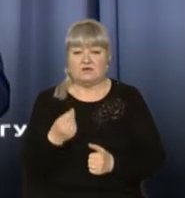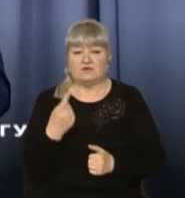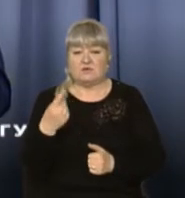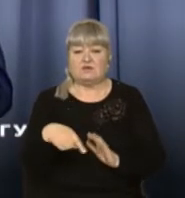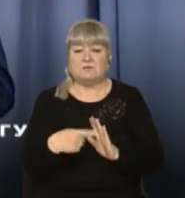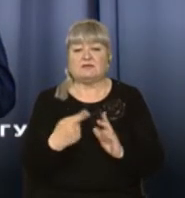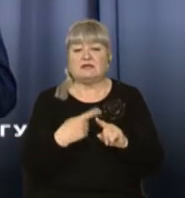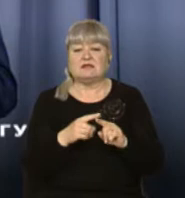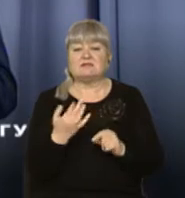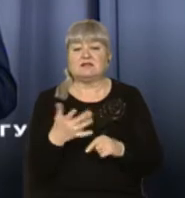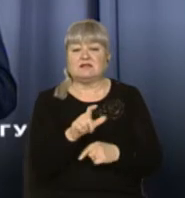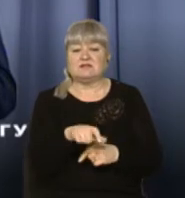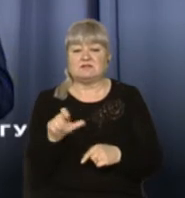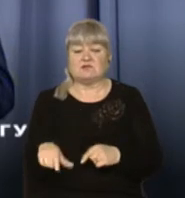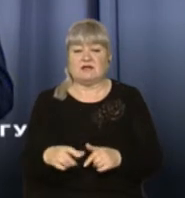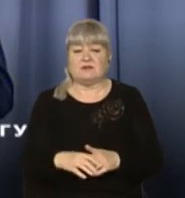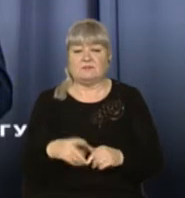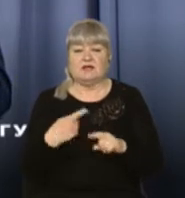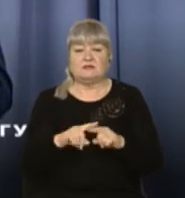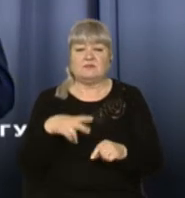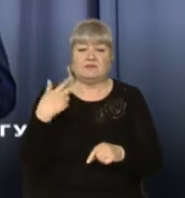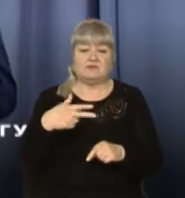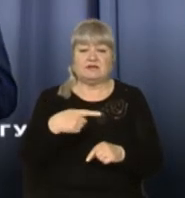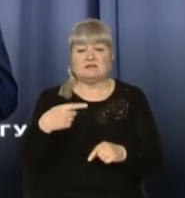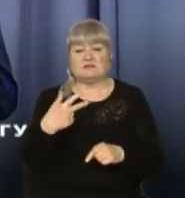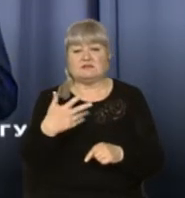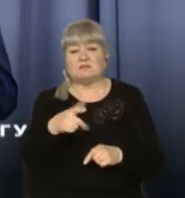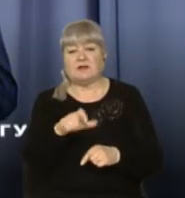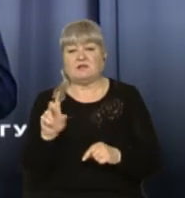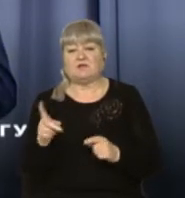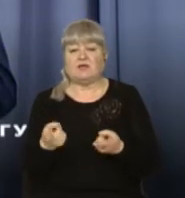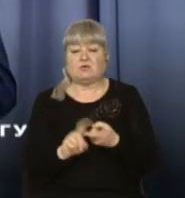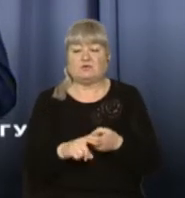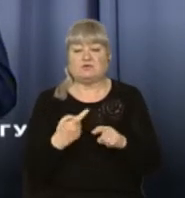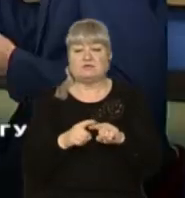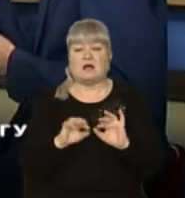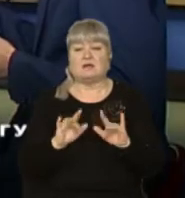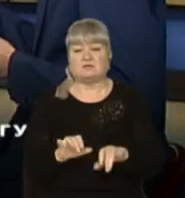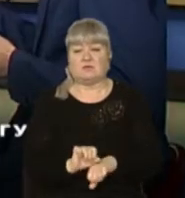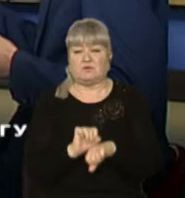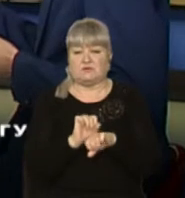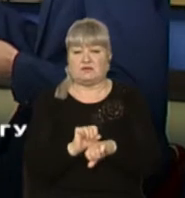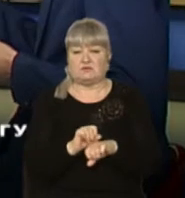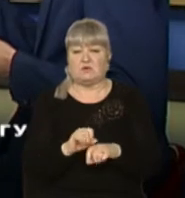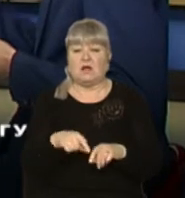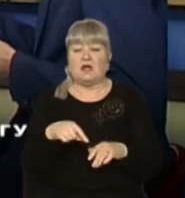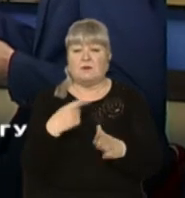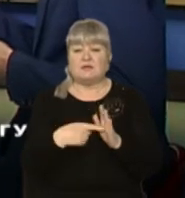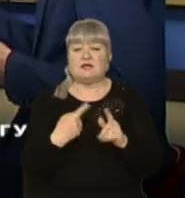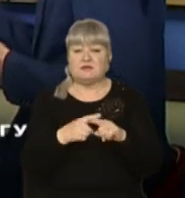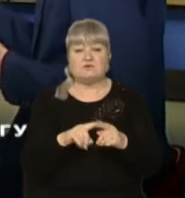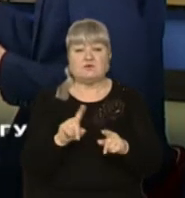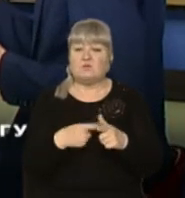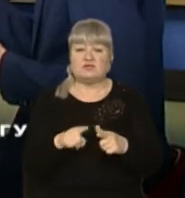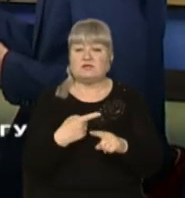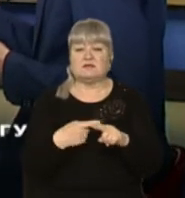кількість людей. Власне, за словами Ігоря Зінкевича, це було 30-35 людей, які долучились до сьогоднішньої акції протесту. Власне, питання тут в тому, чи не є це провокацією